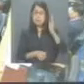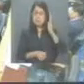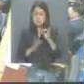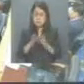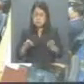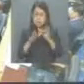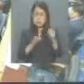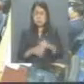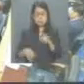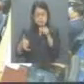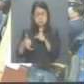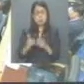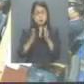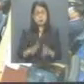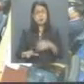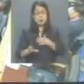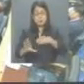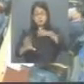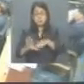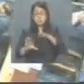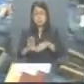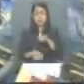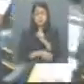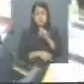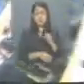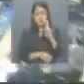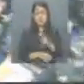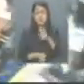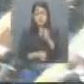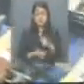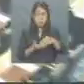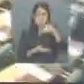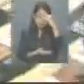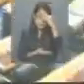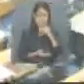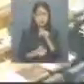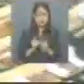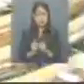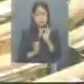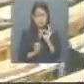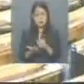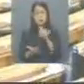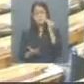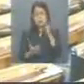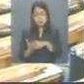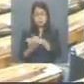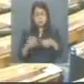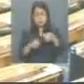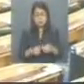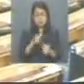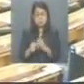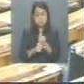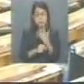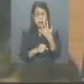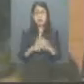เลือกตั้งเป็นสสร.ไม่เพียงแค่การศึกษาและมีทะเบียนบ้านในพื้นที่ติดต่อกัน5ปีนะครับแต่ควรเว้นวรรคท